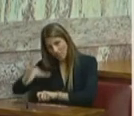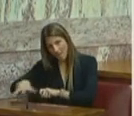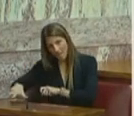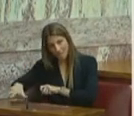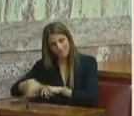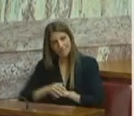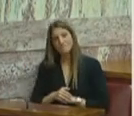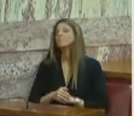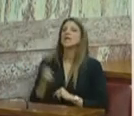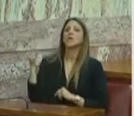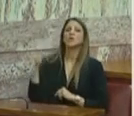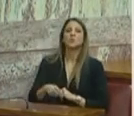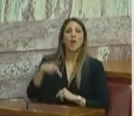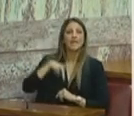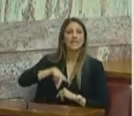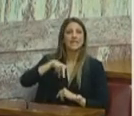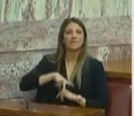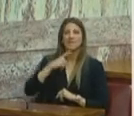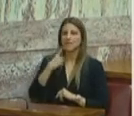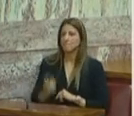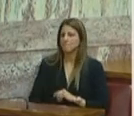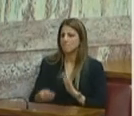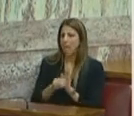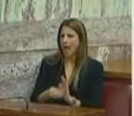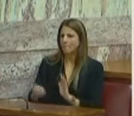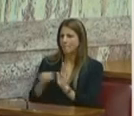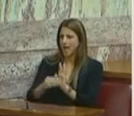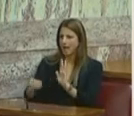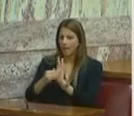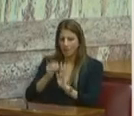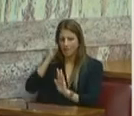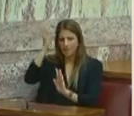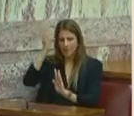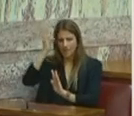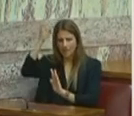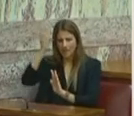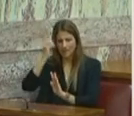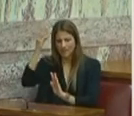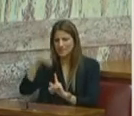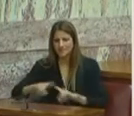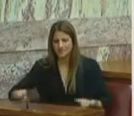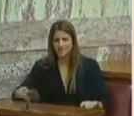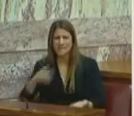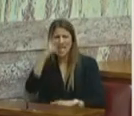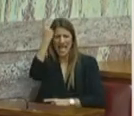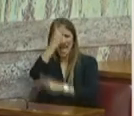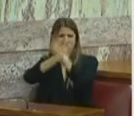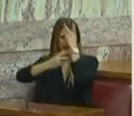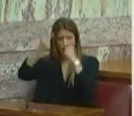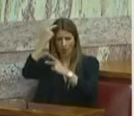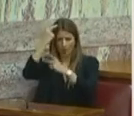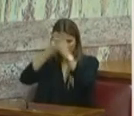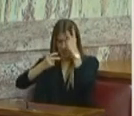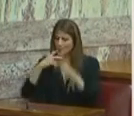Έρχεστε τώρα κάθε λίγο και λιγάκι και μας εγκαλείτε